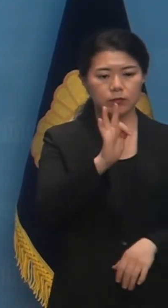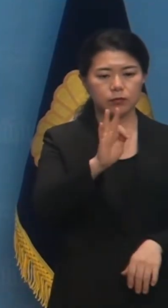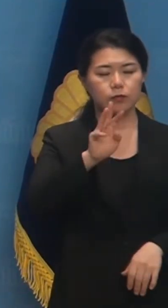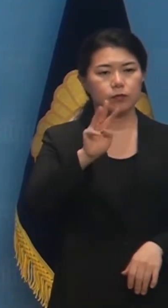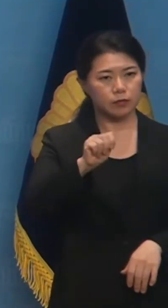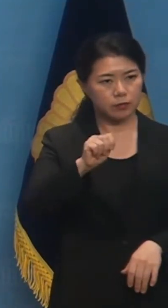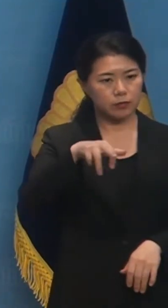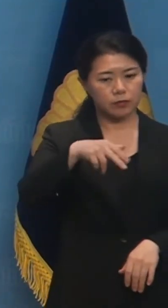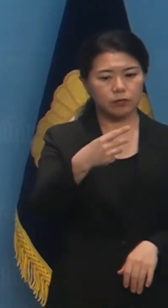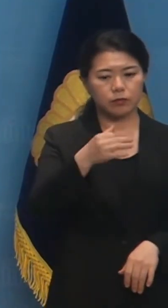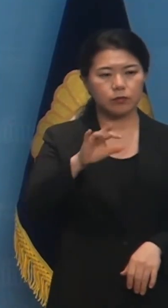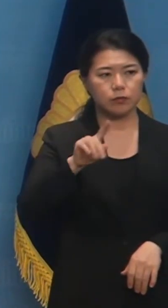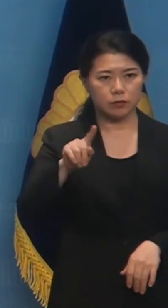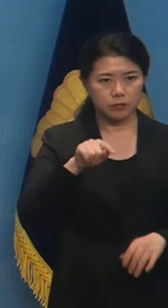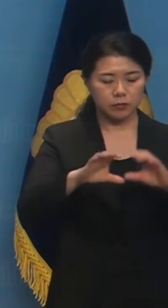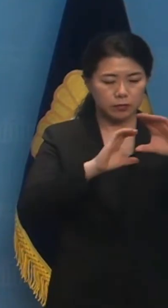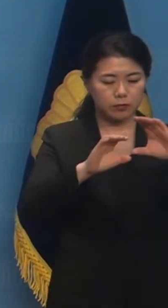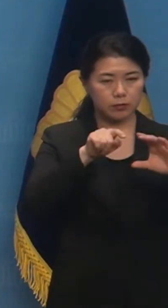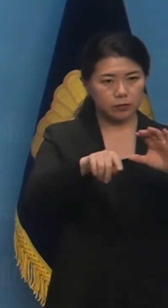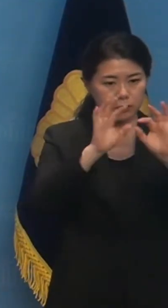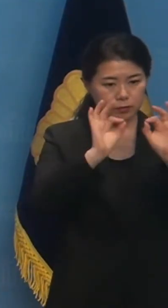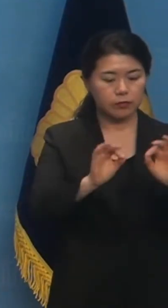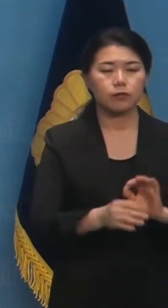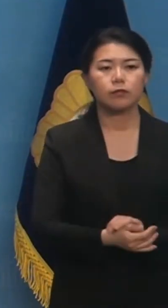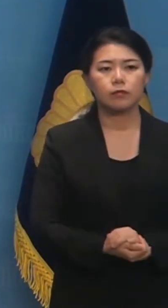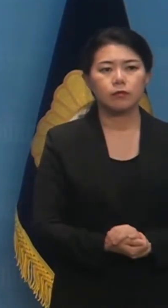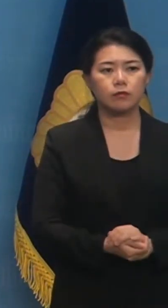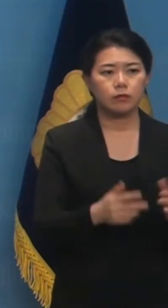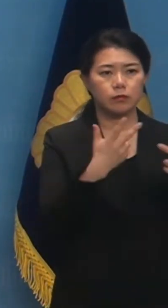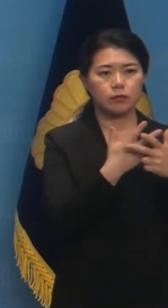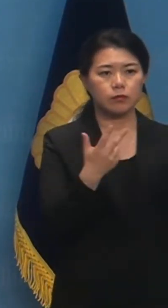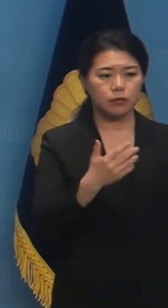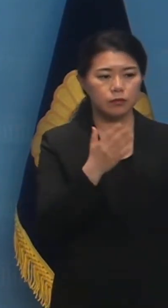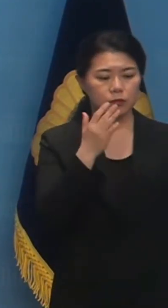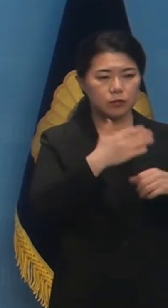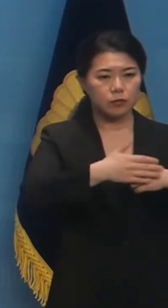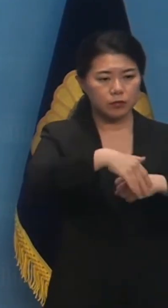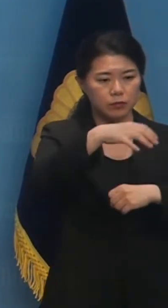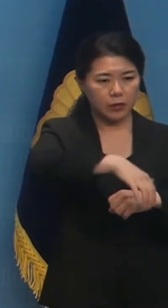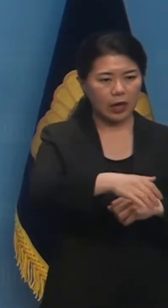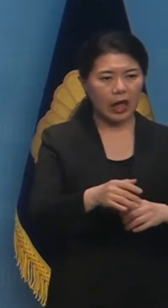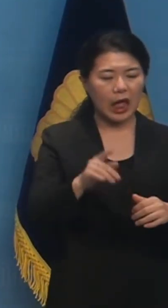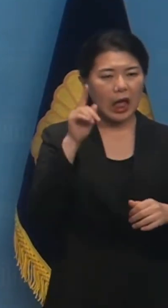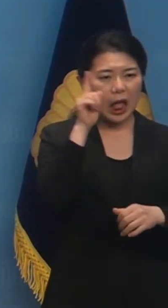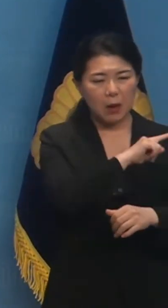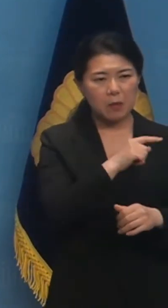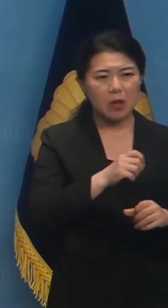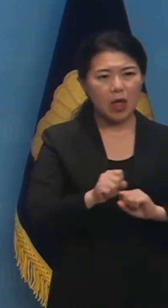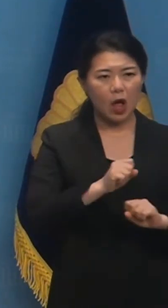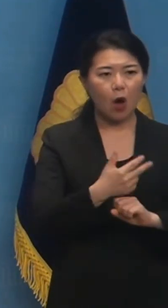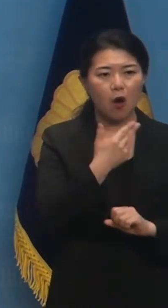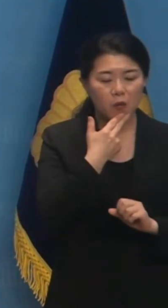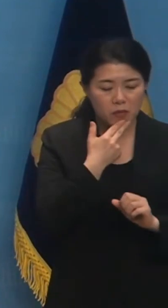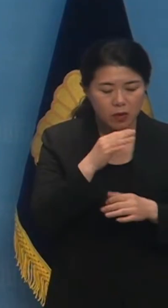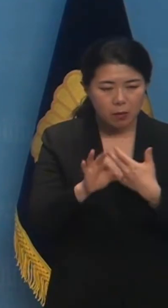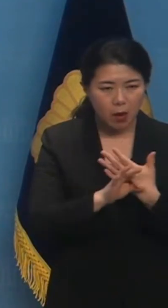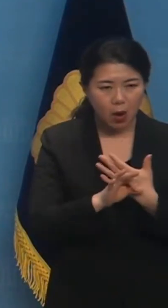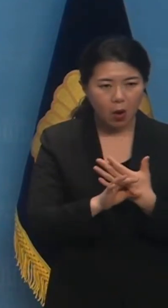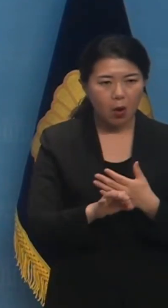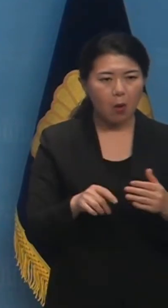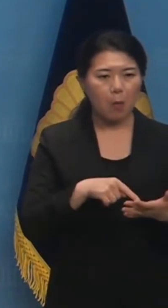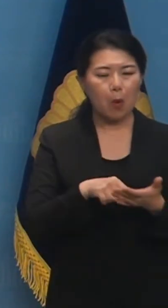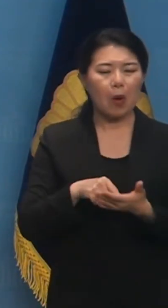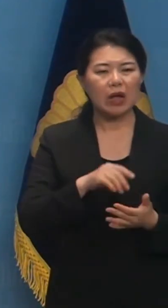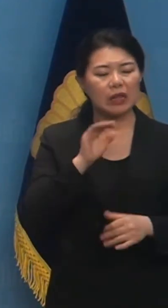코리아라는 온라인 커뮤니티를 통해 한 익명의 이용자가 이재명 대구에선 나쁜 짓 안 하는 사람 왕따 된다는 제목과